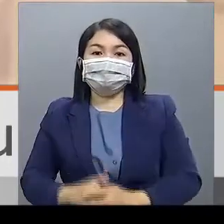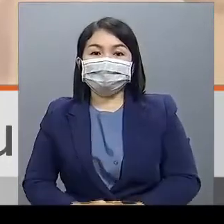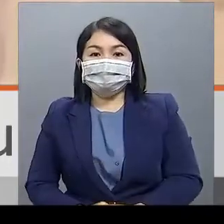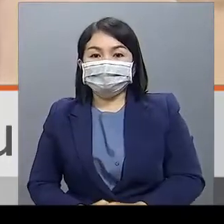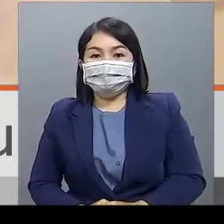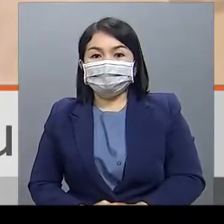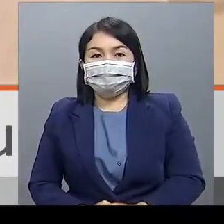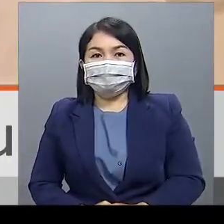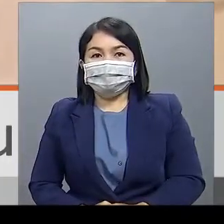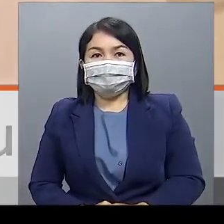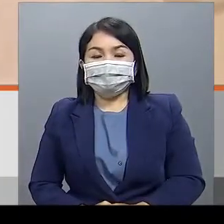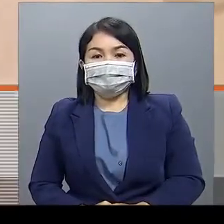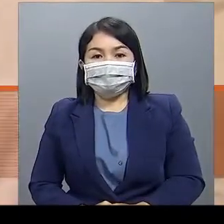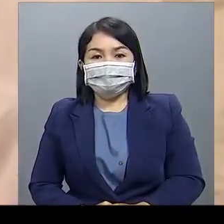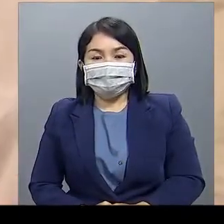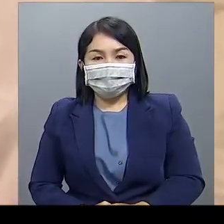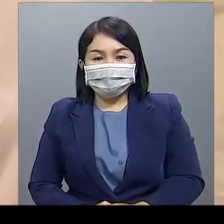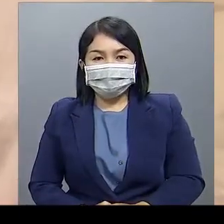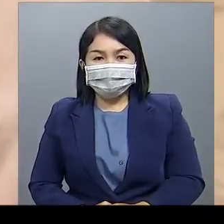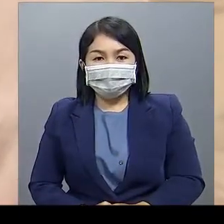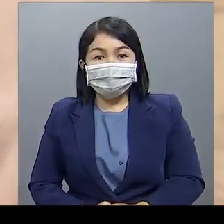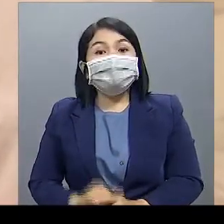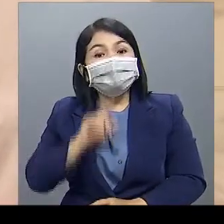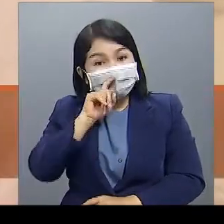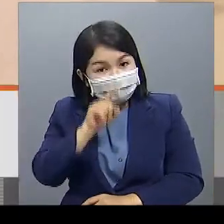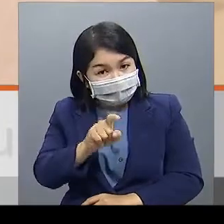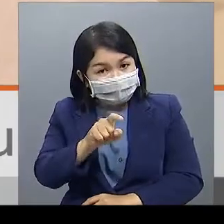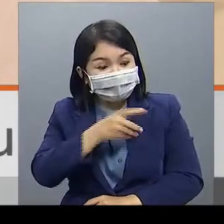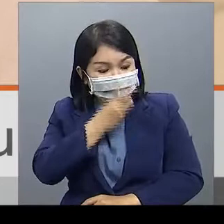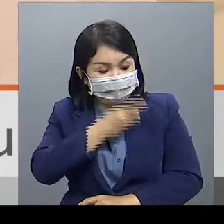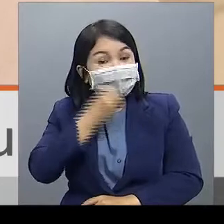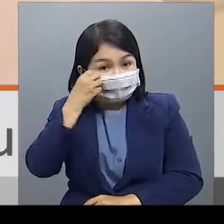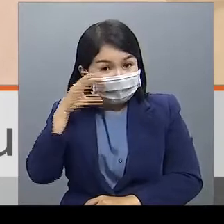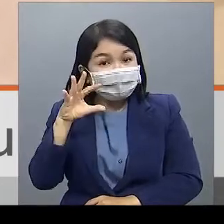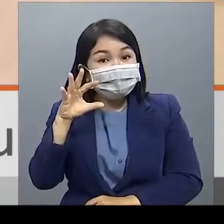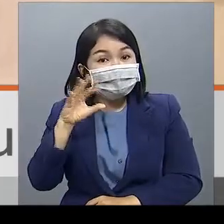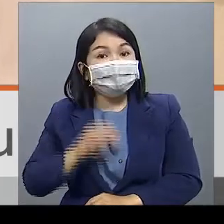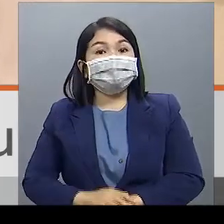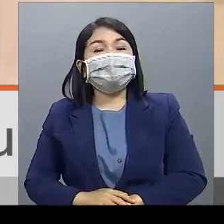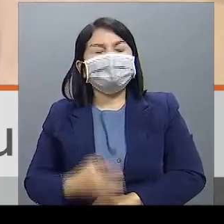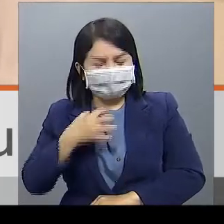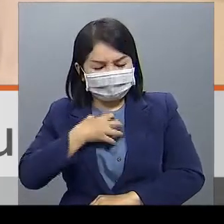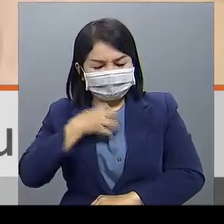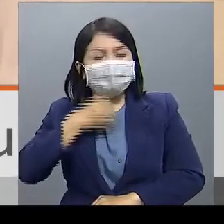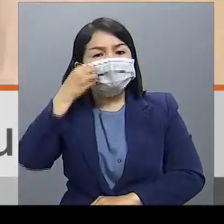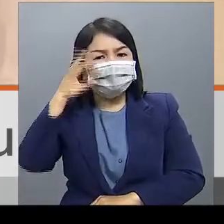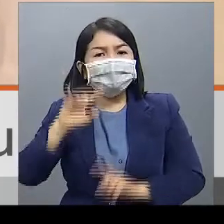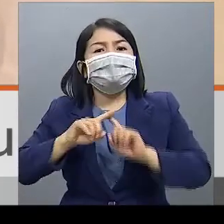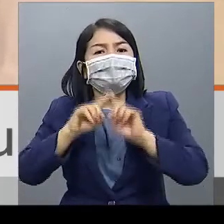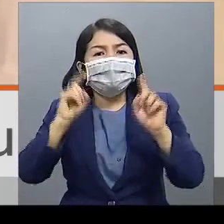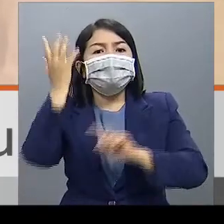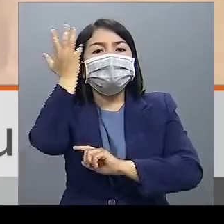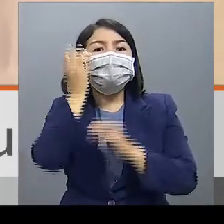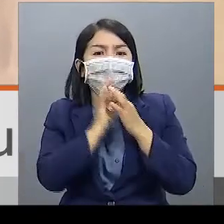ภ์พอจะนี่จะให้กลับบ้านนี่ยังกังวลมั้ย ก็อยากกลับแล้วค่ะแต่ว่ากังวลเรื่องเขาจะยิ